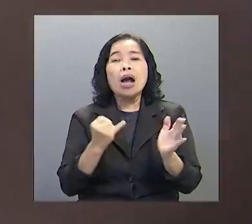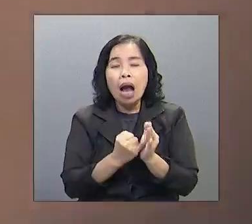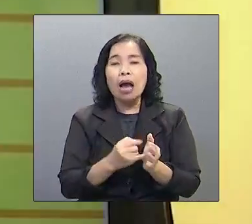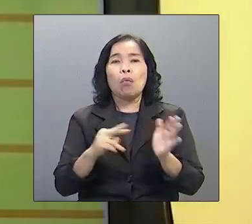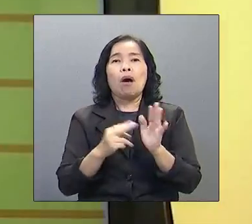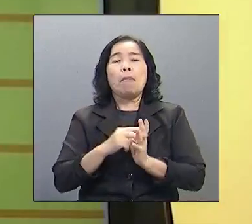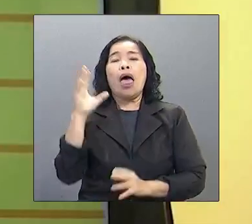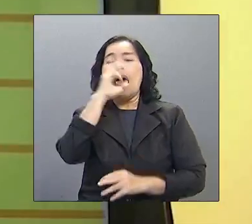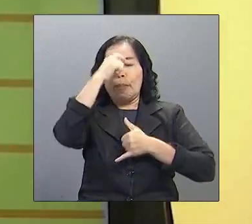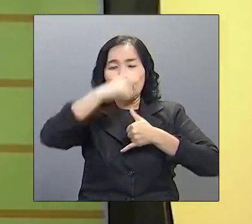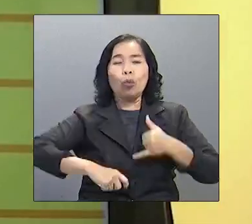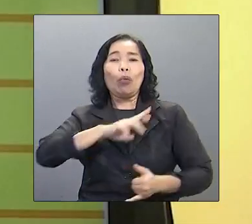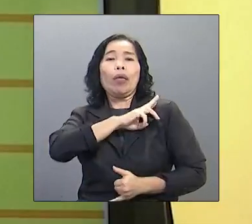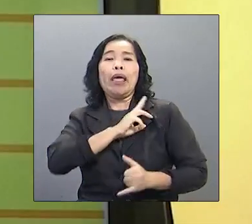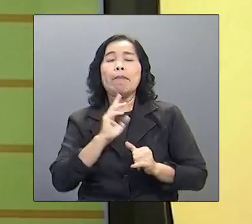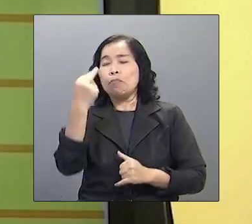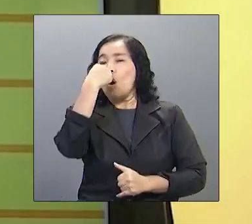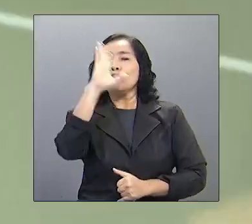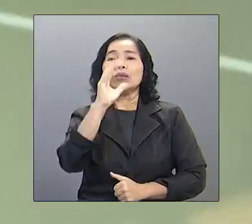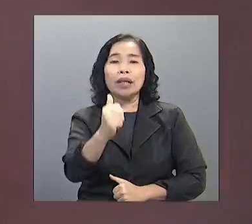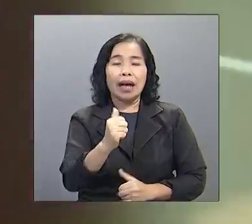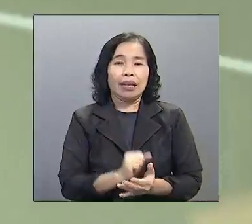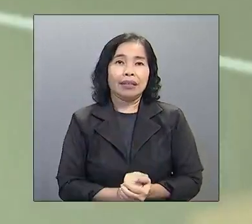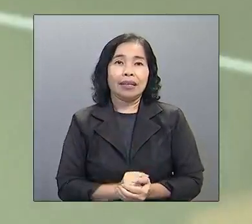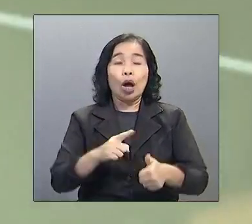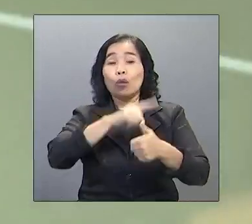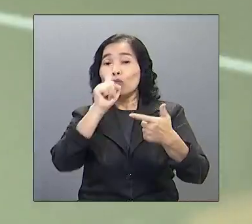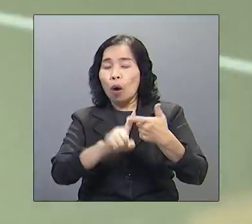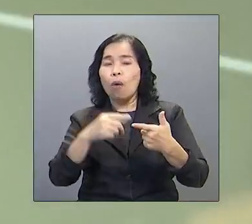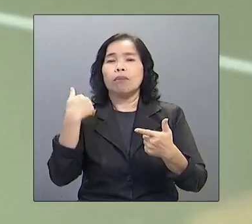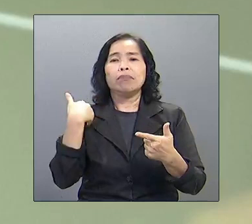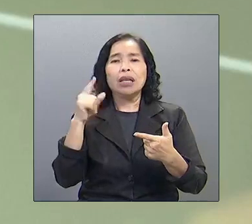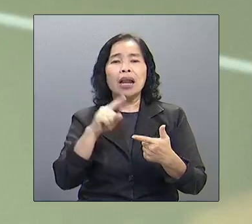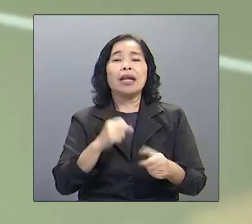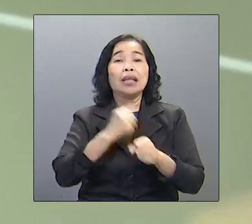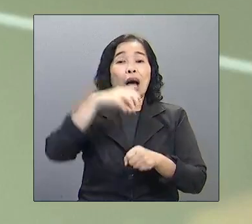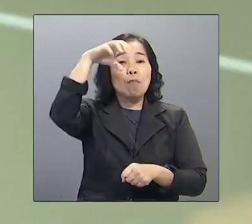นที่แท้จริของเจาของบริษัทนอกจากนี้ยมไร่งานไดว่ามีส่